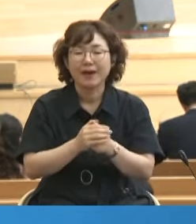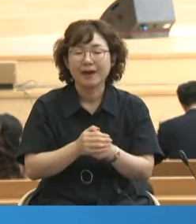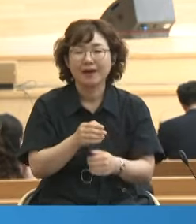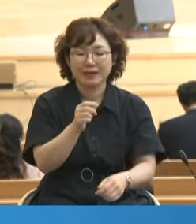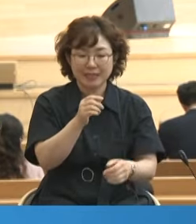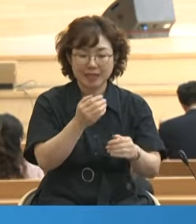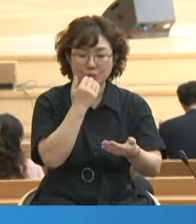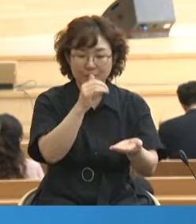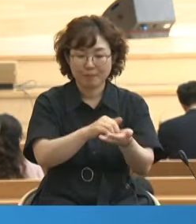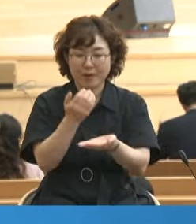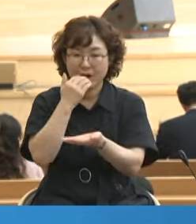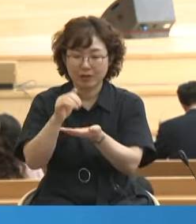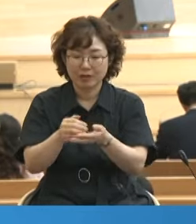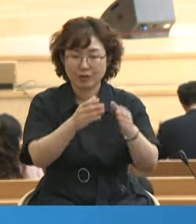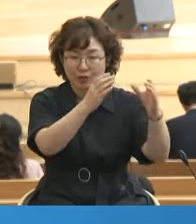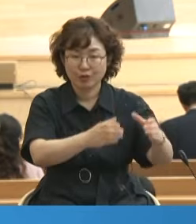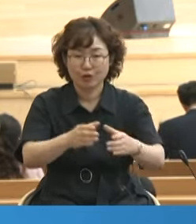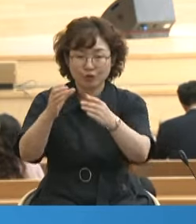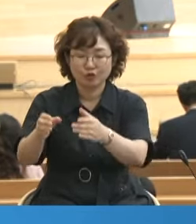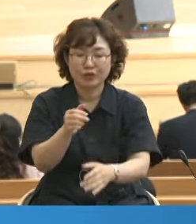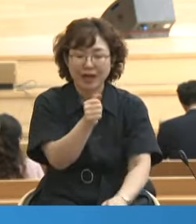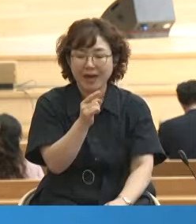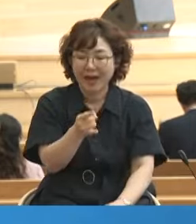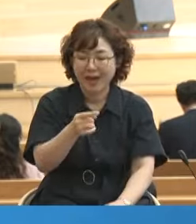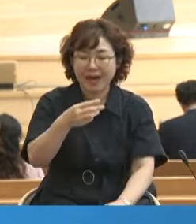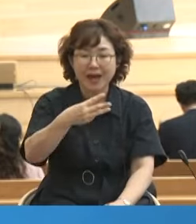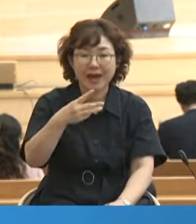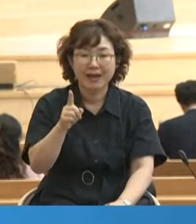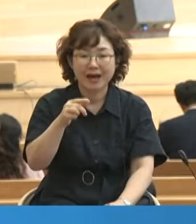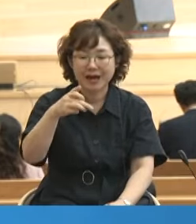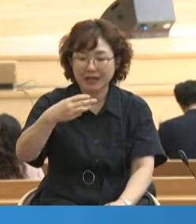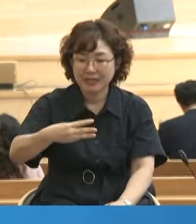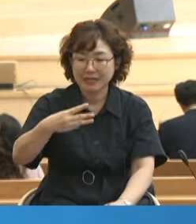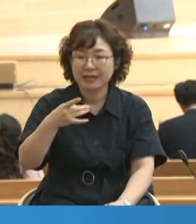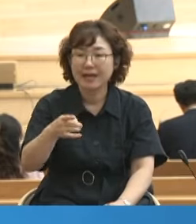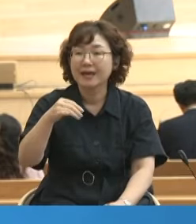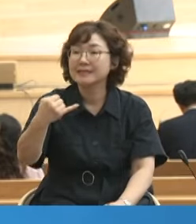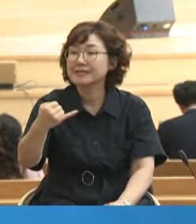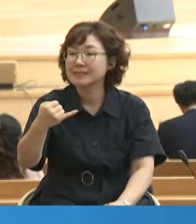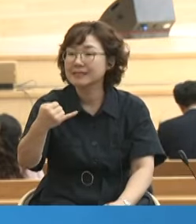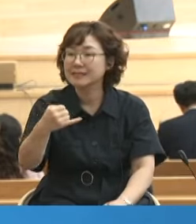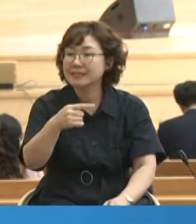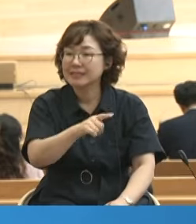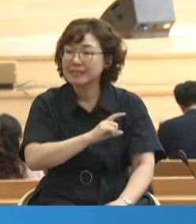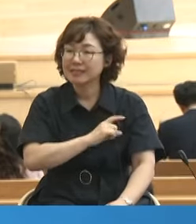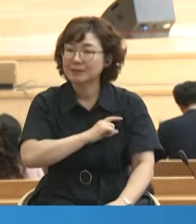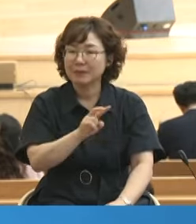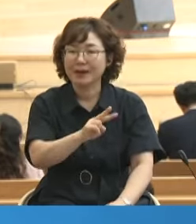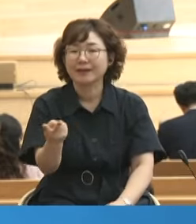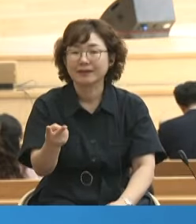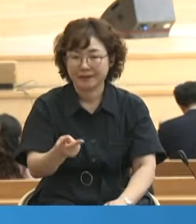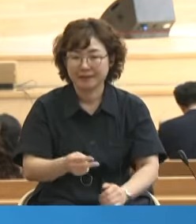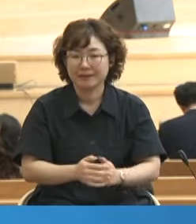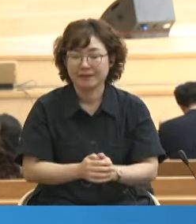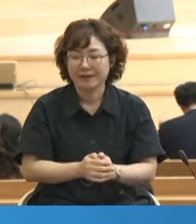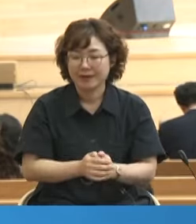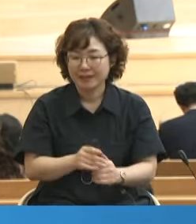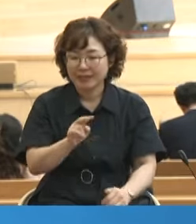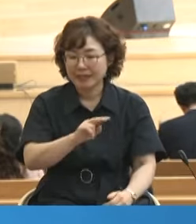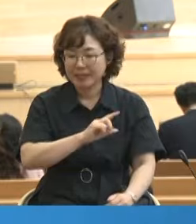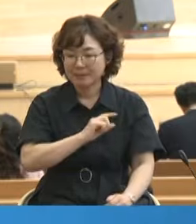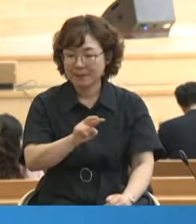헤라클레스 바위라는, 헤라클레스 기둥이라는 이 바위의 이름이 바뀝니다. 그 바뀐